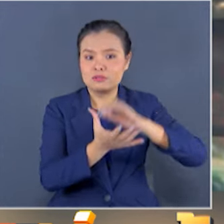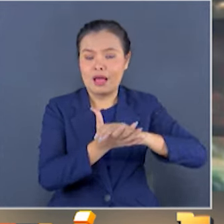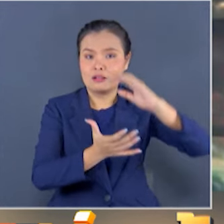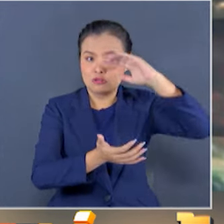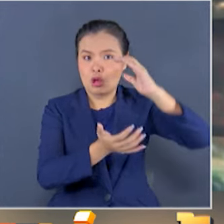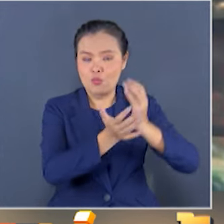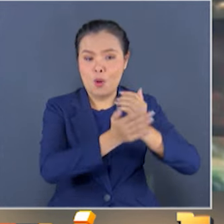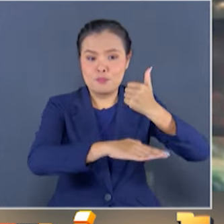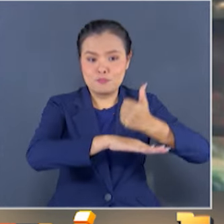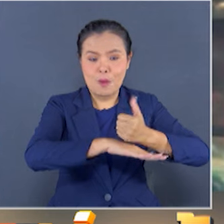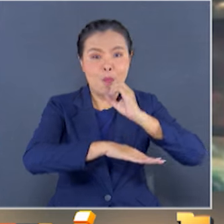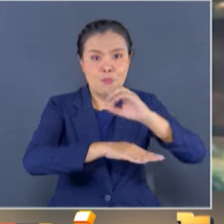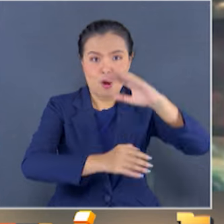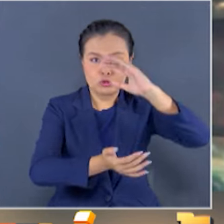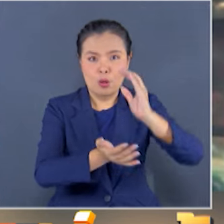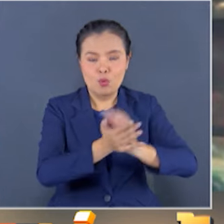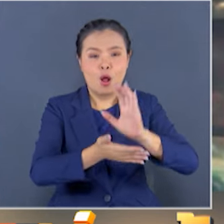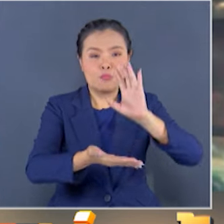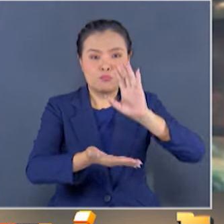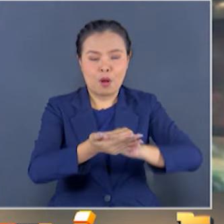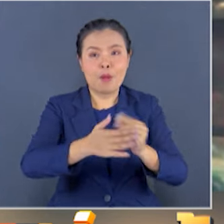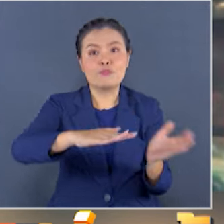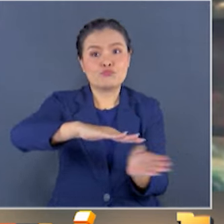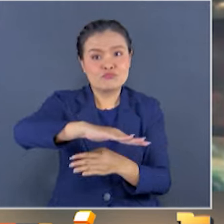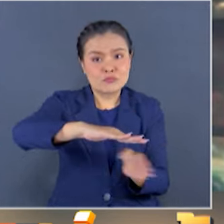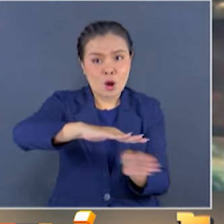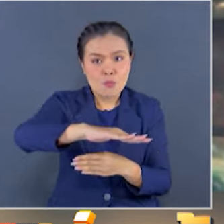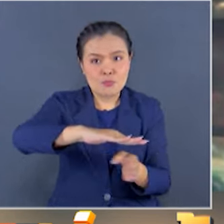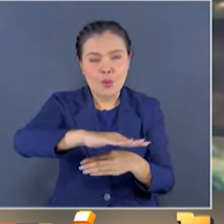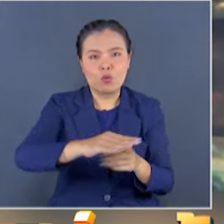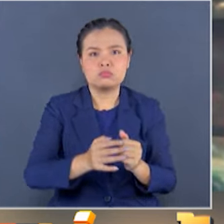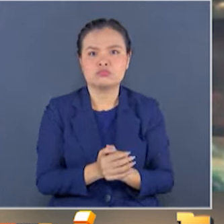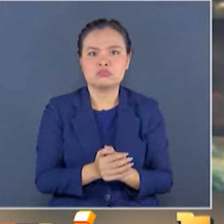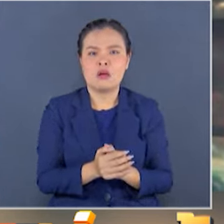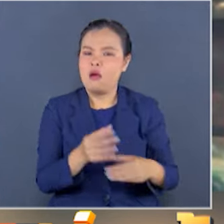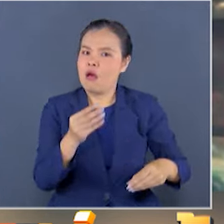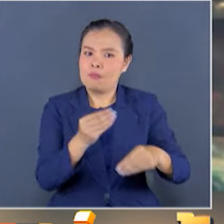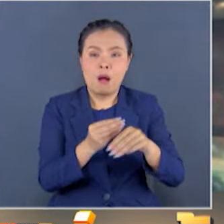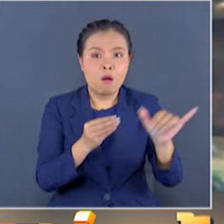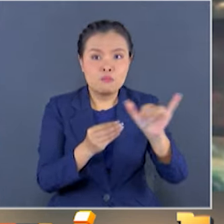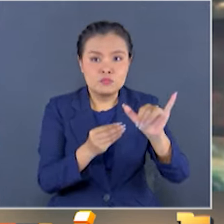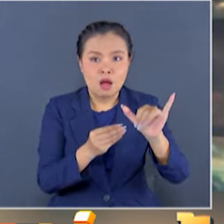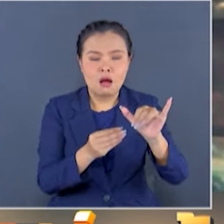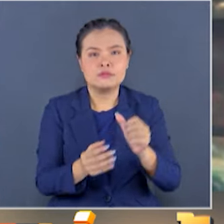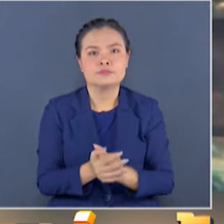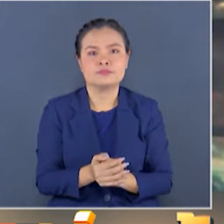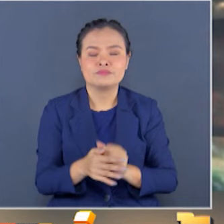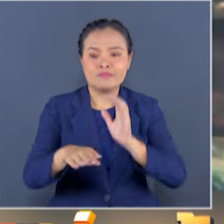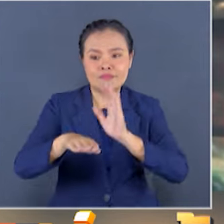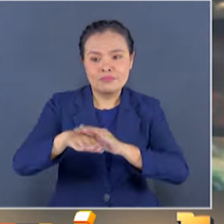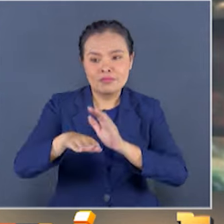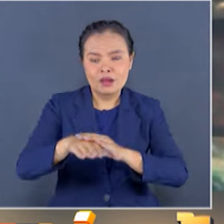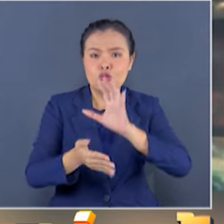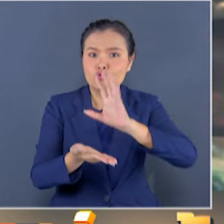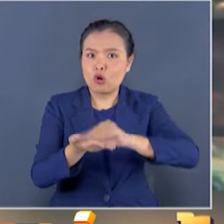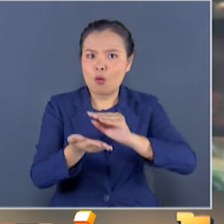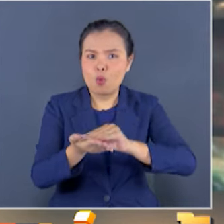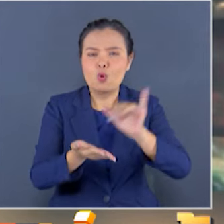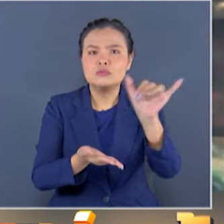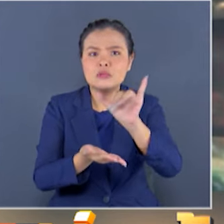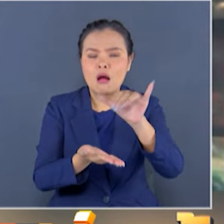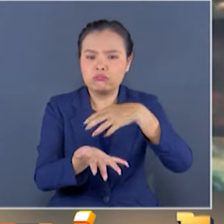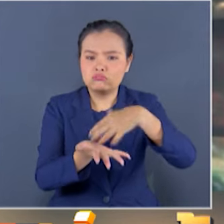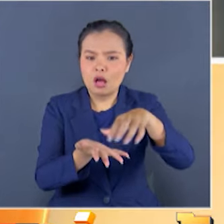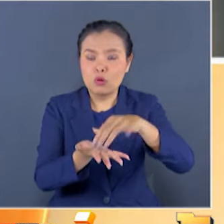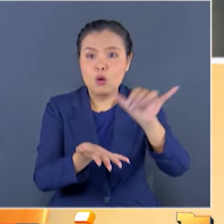นายตั้มไปแจ้งความที่สน.เตาปูเนี่ยล่าสุดยังไม่มีอะไรคืบหน้าแม้แต่จะเรียกมาขอข้อมูลยังไม่มีเล